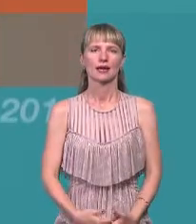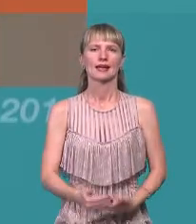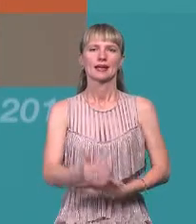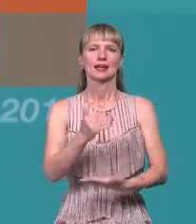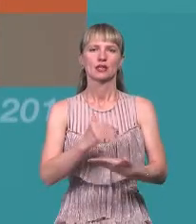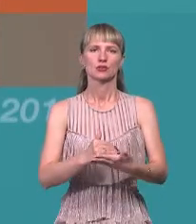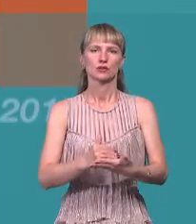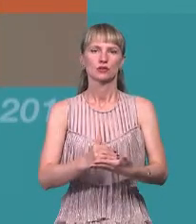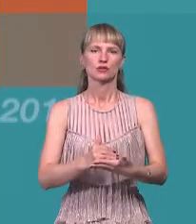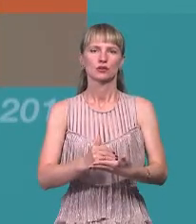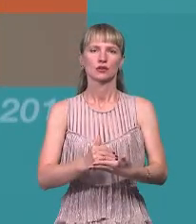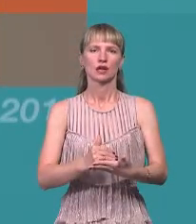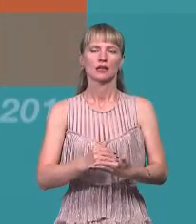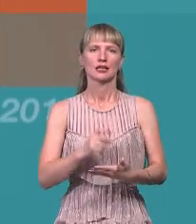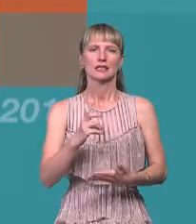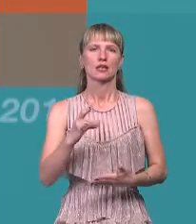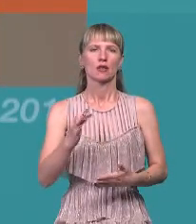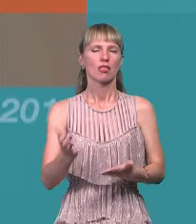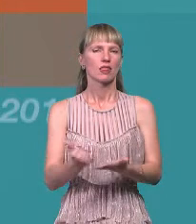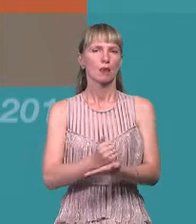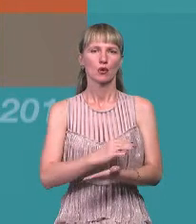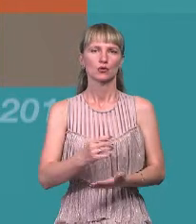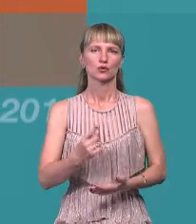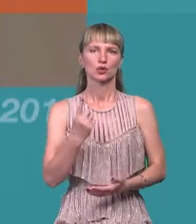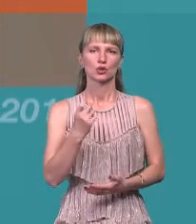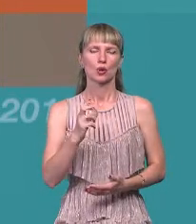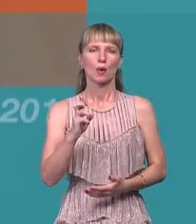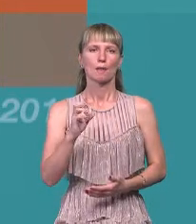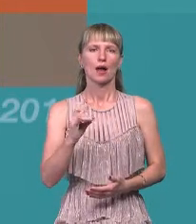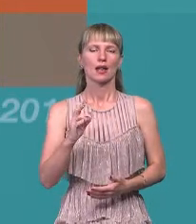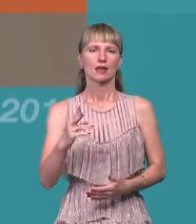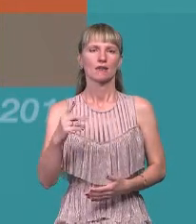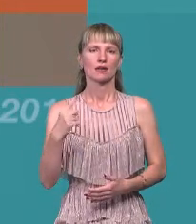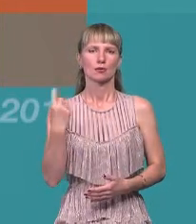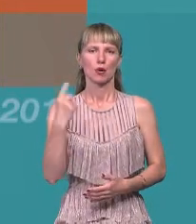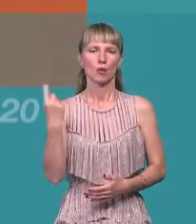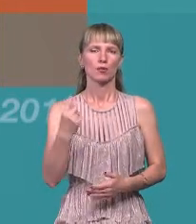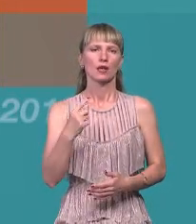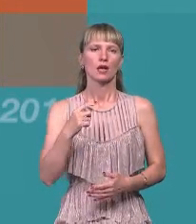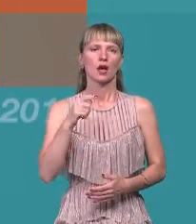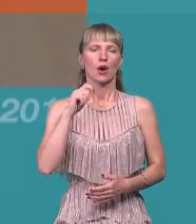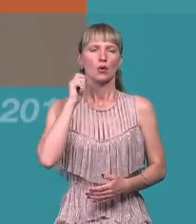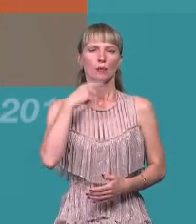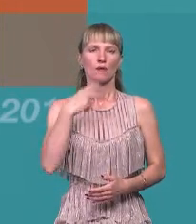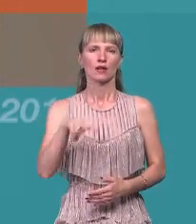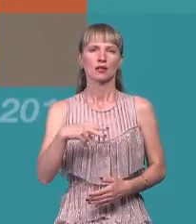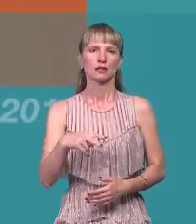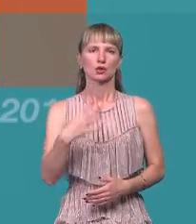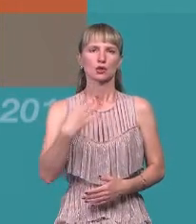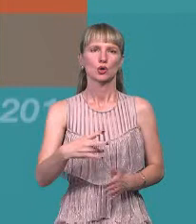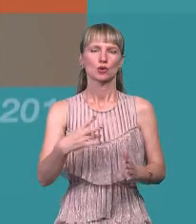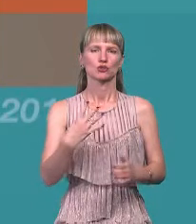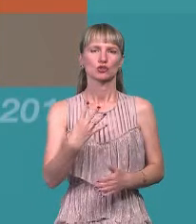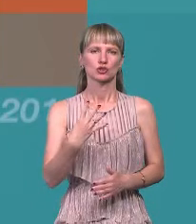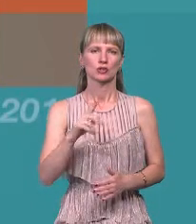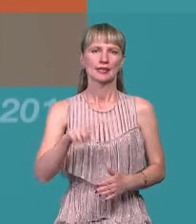Результати ЗНО абітурієнтів, які не набрали 100 балів, тобто прохідний бал в Запорізькій області. У 2017 році українська мова література